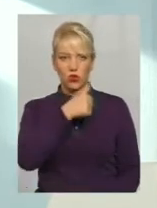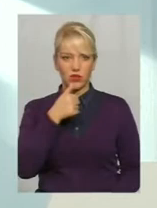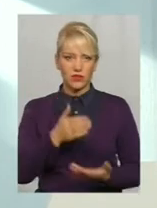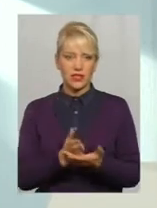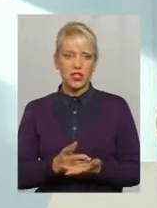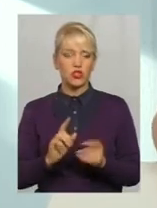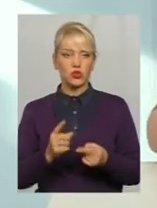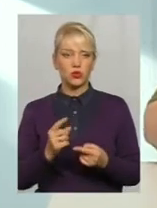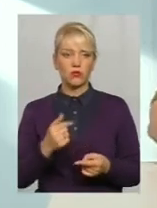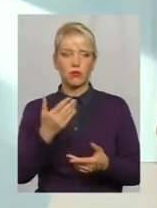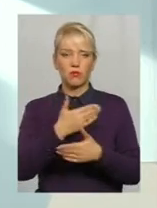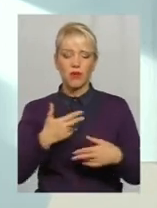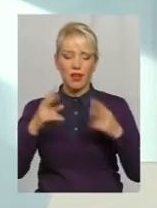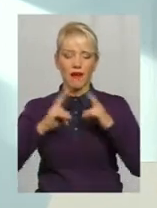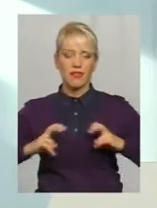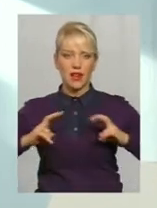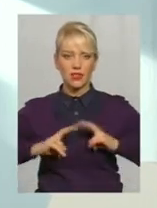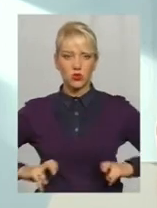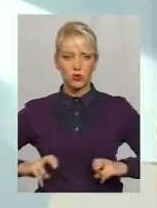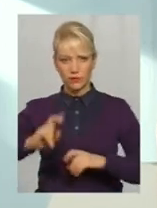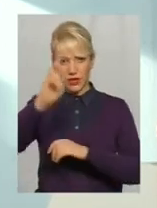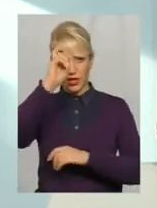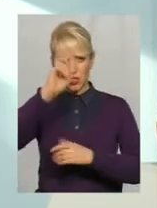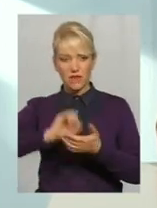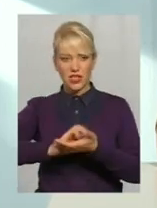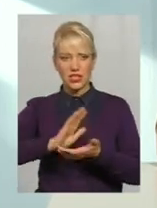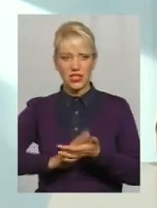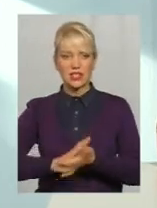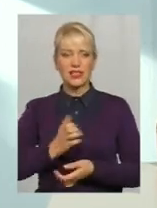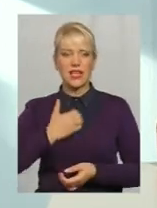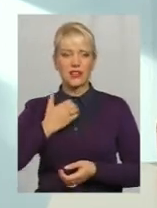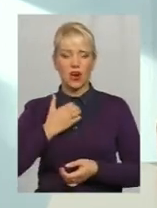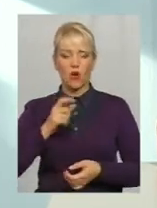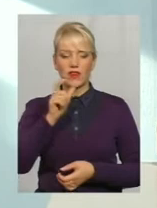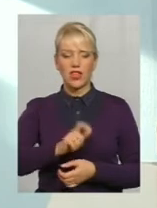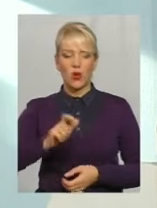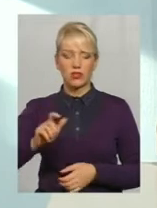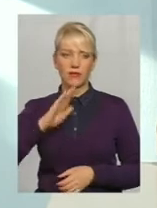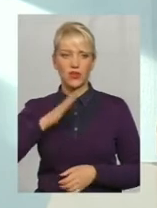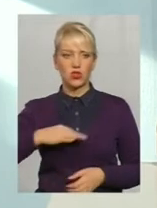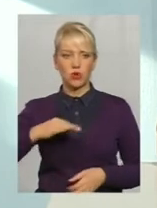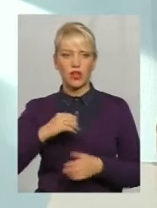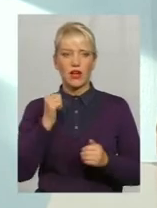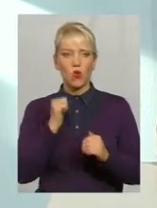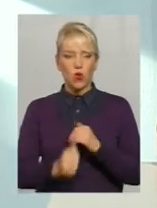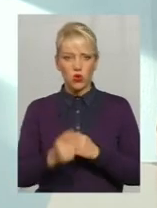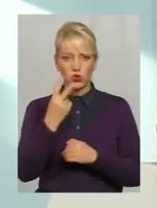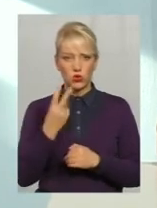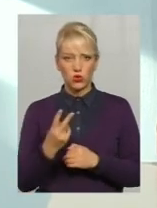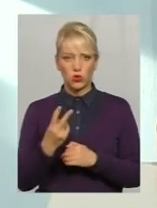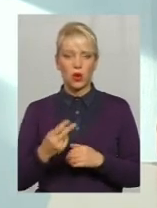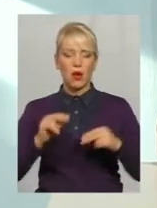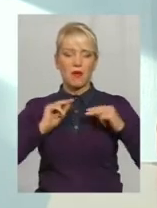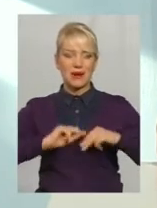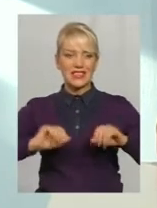Тому ми аналізуємо державний реєстр застрахованих осіб в нашій області. І, на жаль, кожного другого